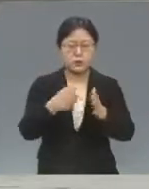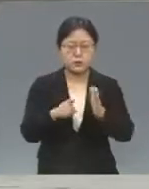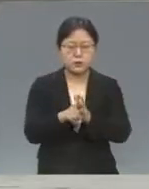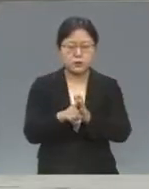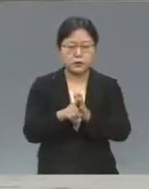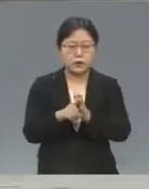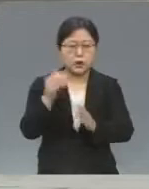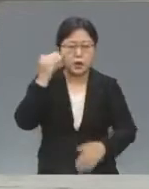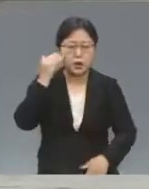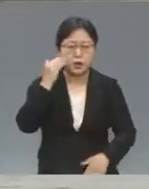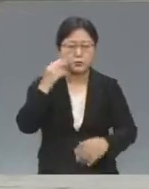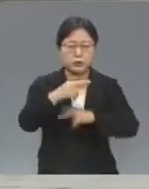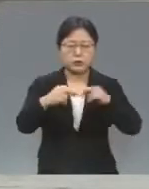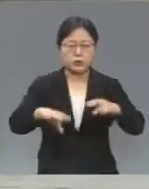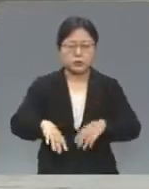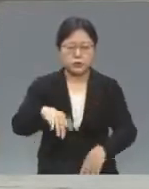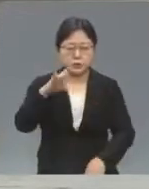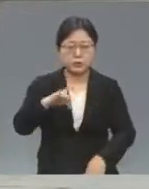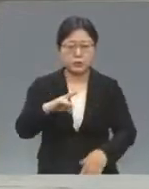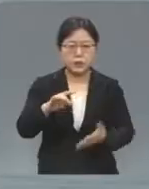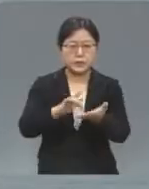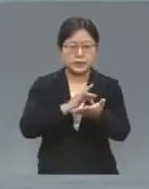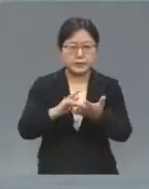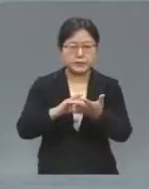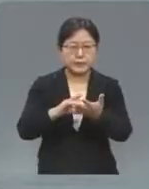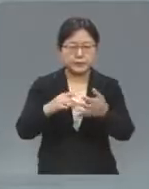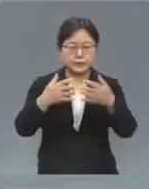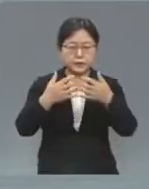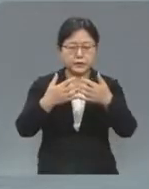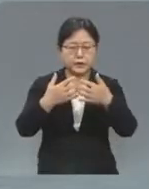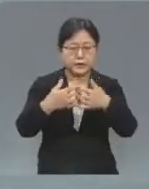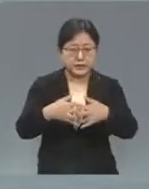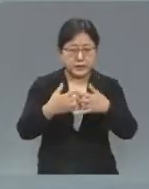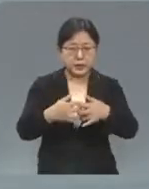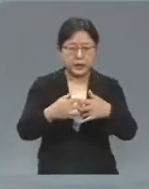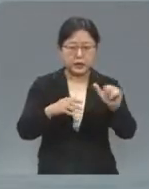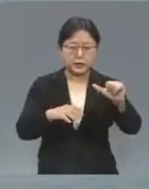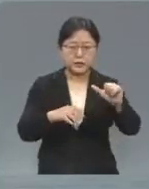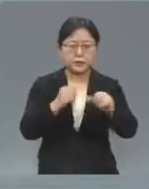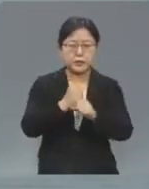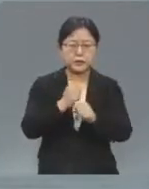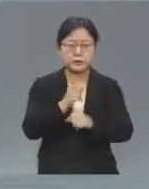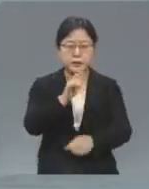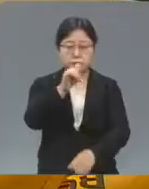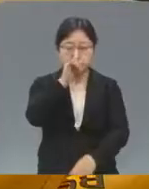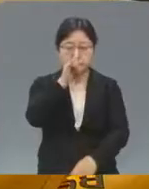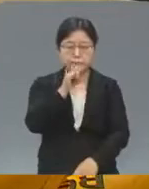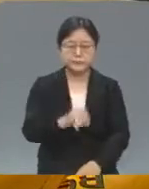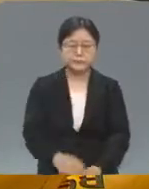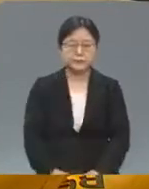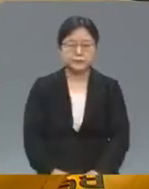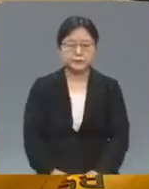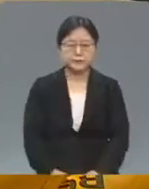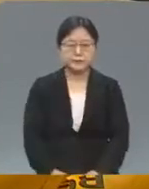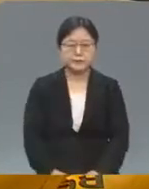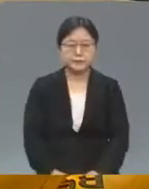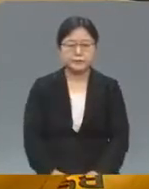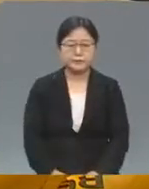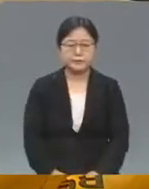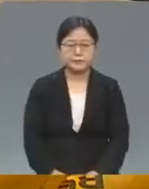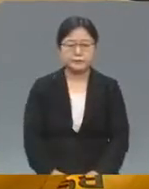국내에 수 6장에서는 처음으로 스마트 무인기 계측기 5대 를 설치했다고 밝혔습니다 지금까지 단심 브리핑이